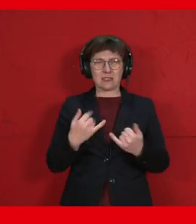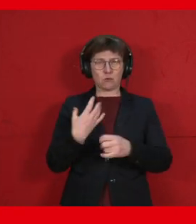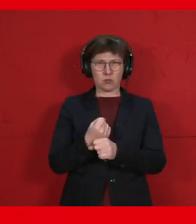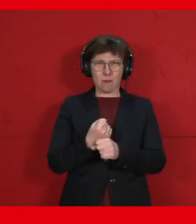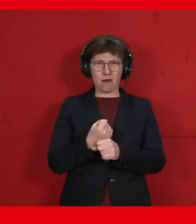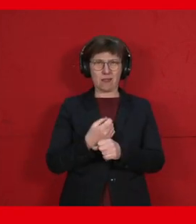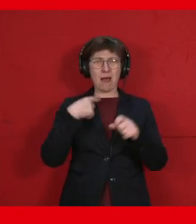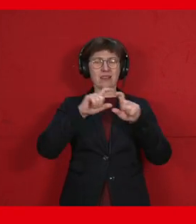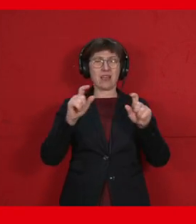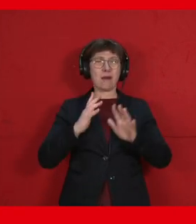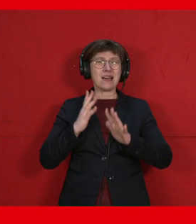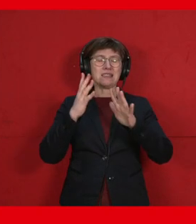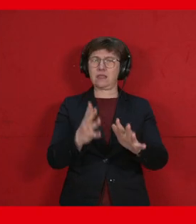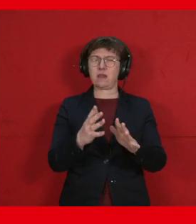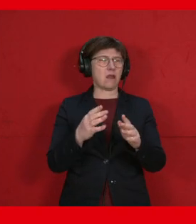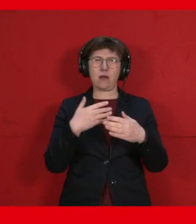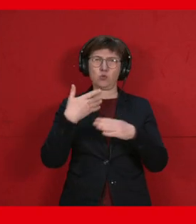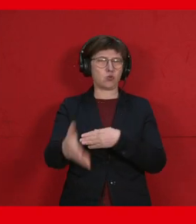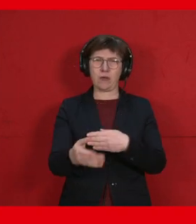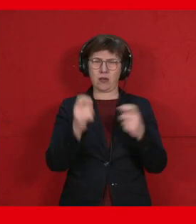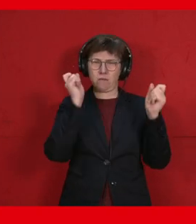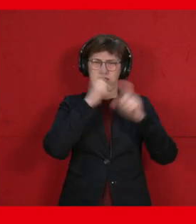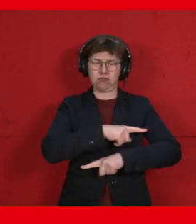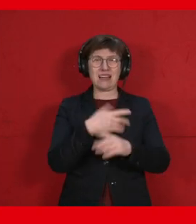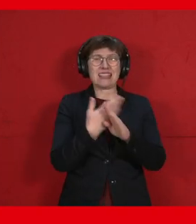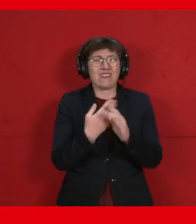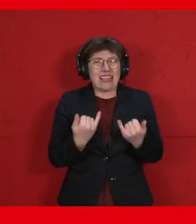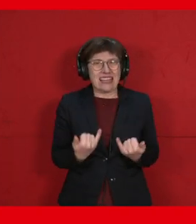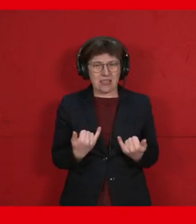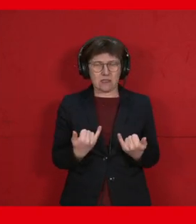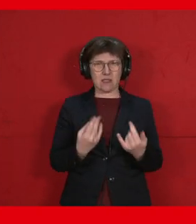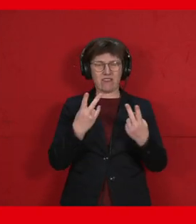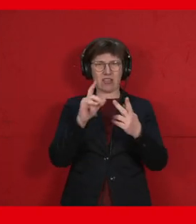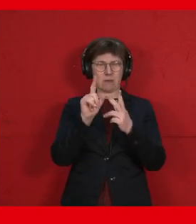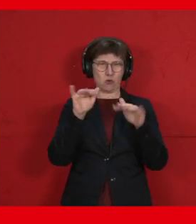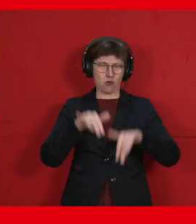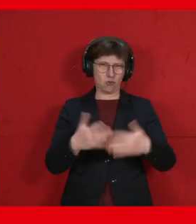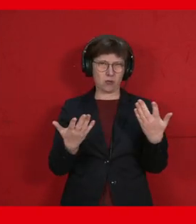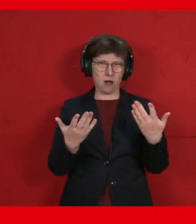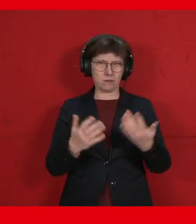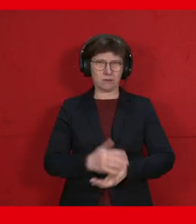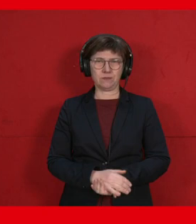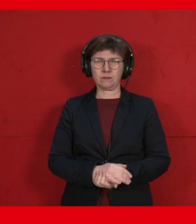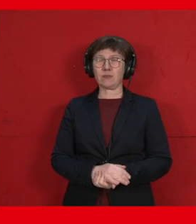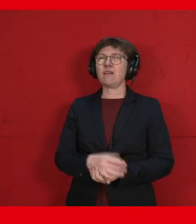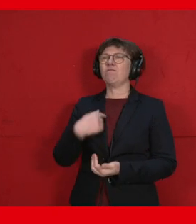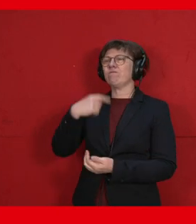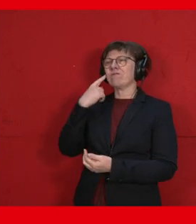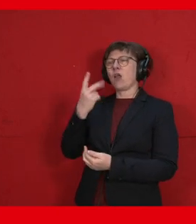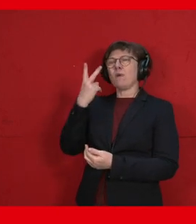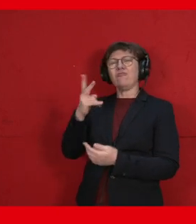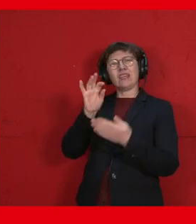Meine These ist, in 10 Jahren ist es zu spät. Und darum geht es um eine Sache, die von höchster Bedeutung ist. Ich glaube, das ist ein ganz